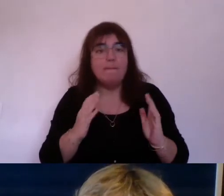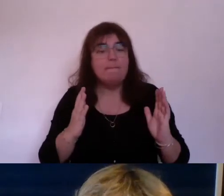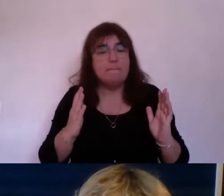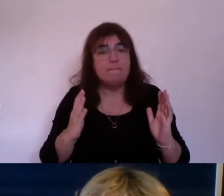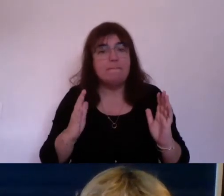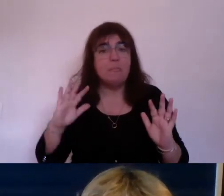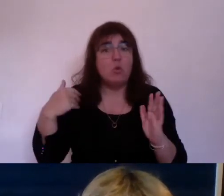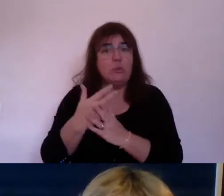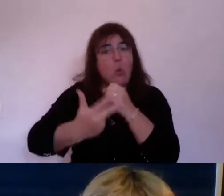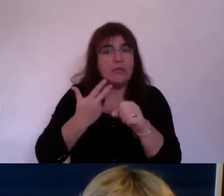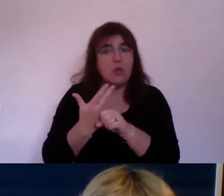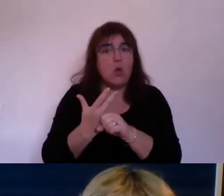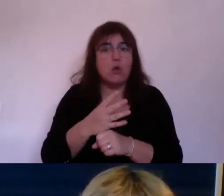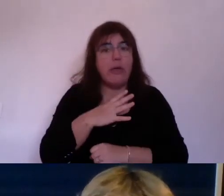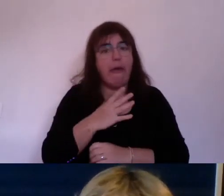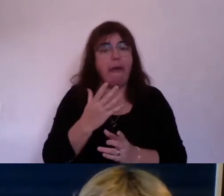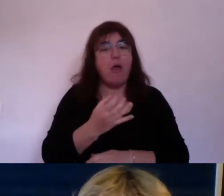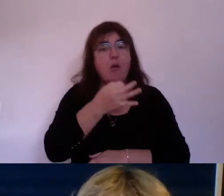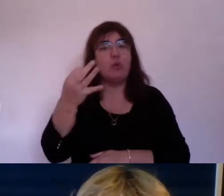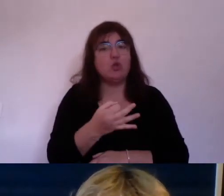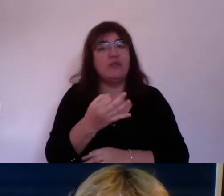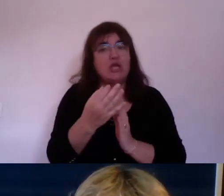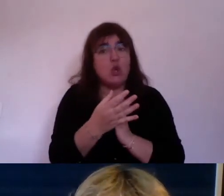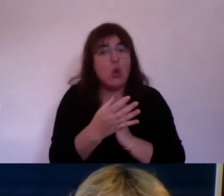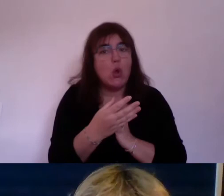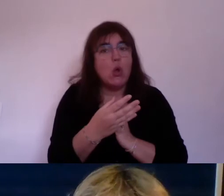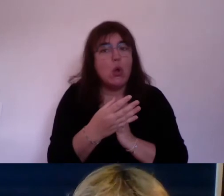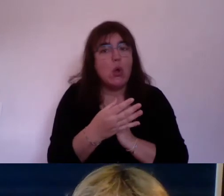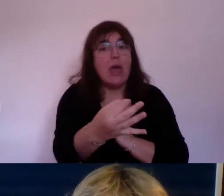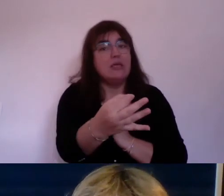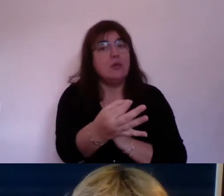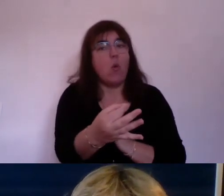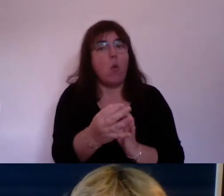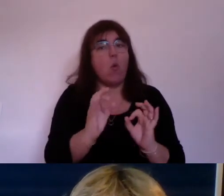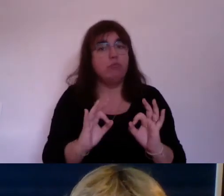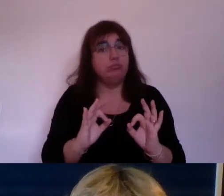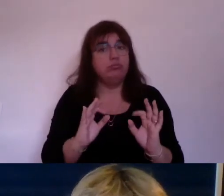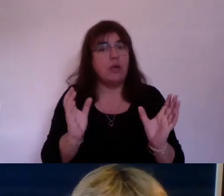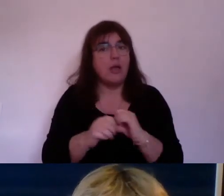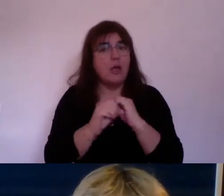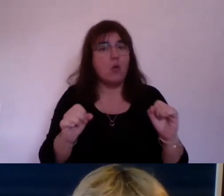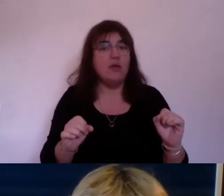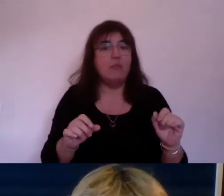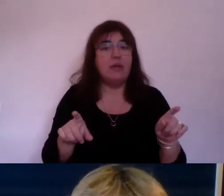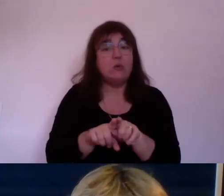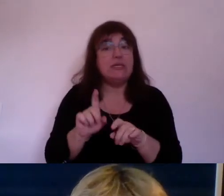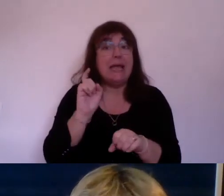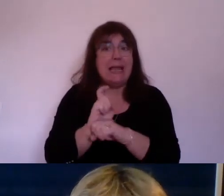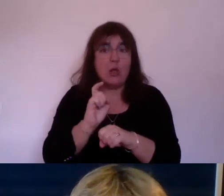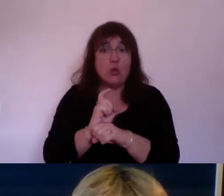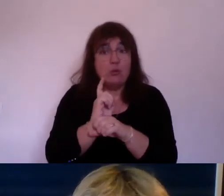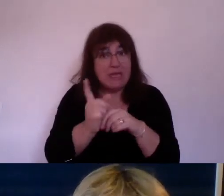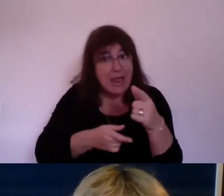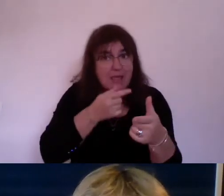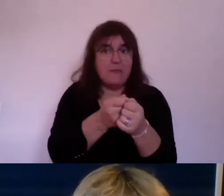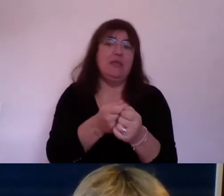on a un très bon taux d'adhésion des publics aussi parce que l'ergonomie a été élaborée par le Living Lab. Voilà. Et on peut aussi